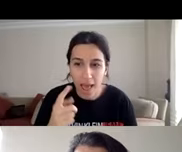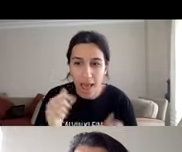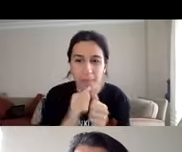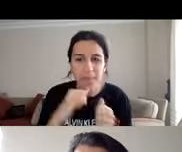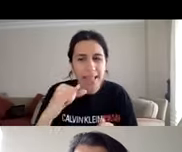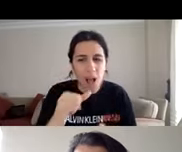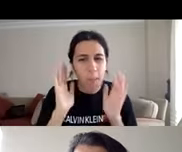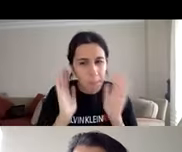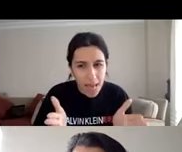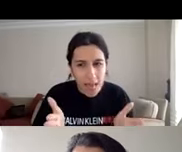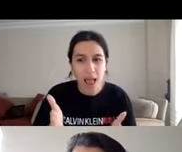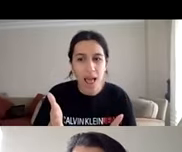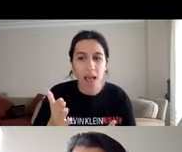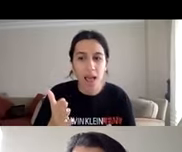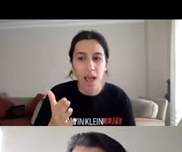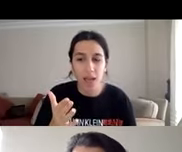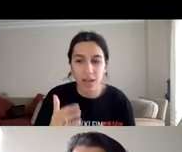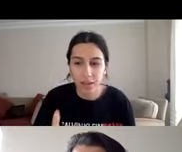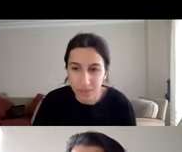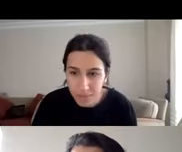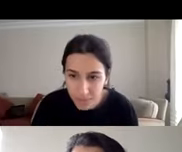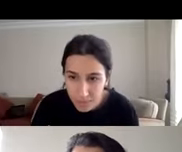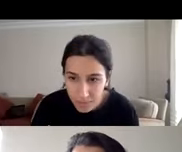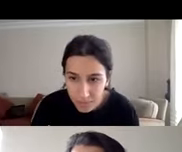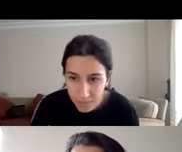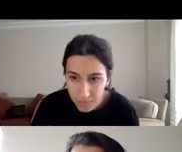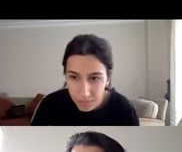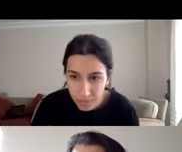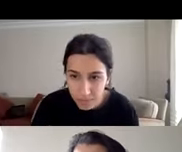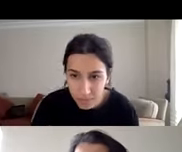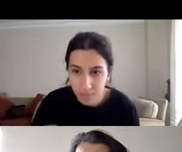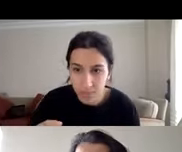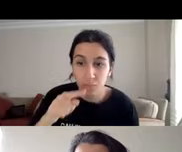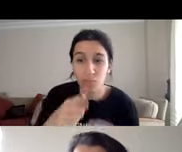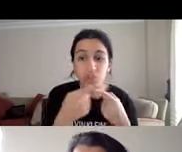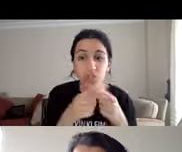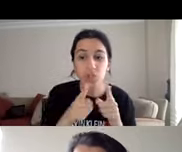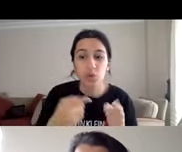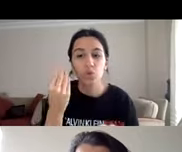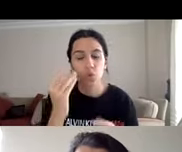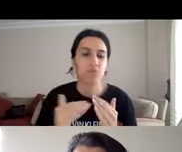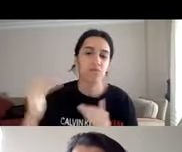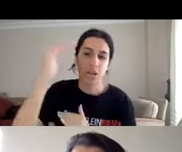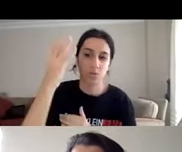da yine de beş benzemez bir yapı arz ediyoruz. Sokağa çıktığınızda bu çeşitlilik çok daha artıyor.